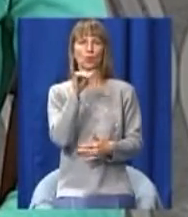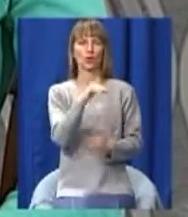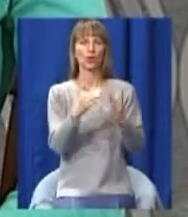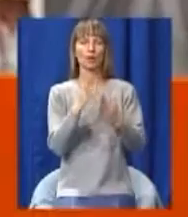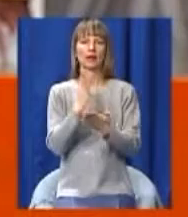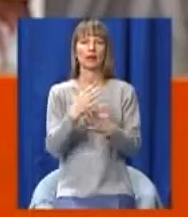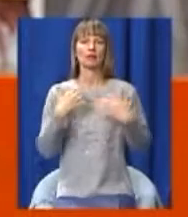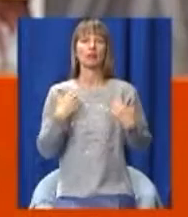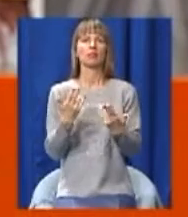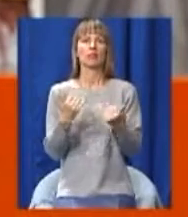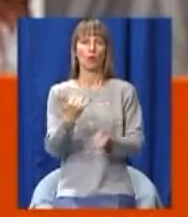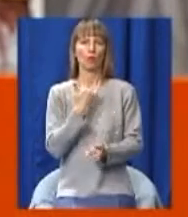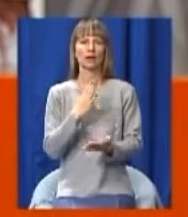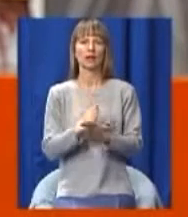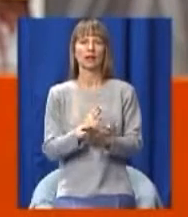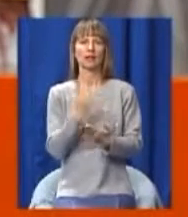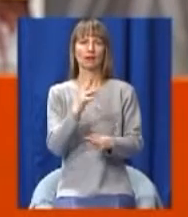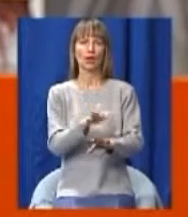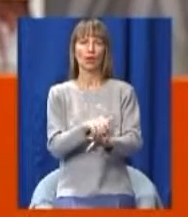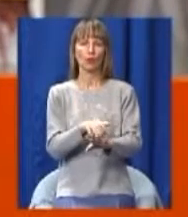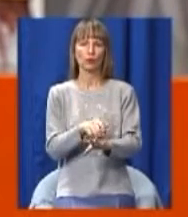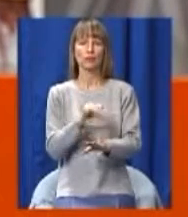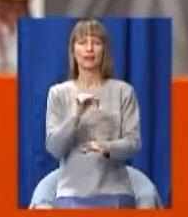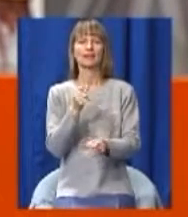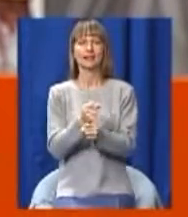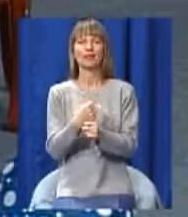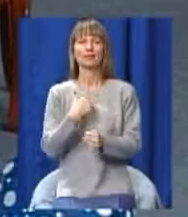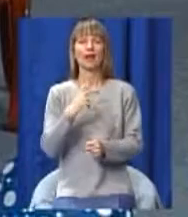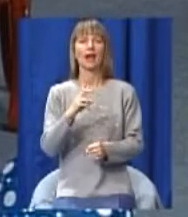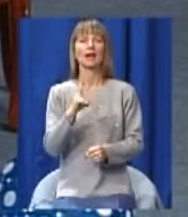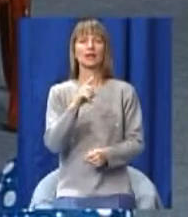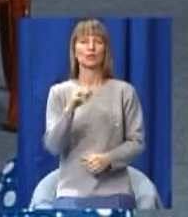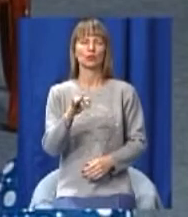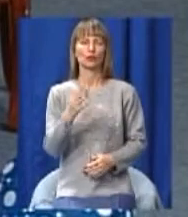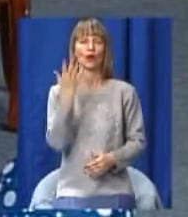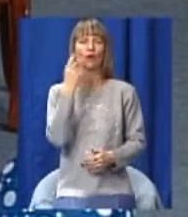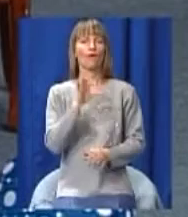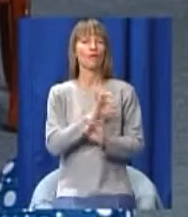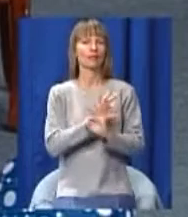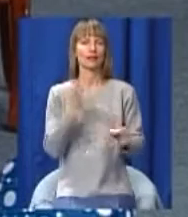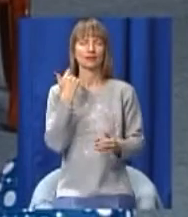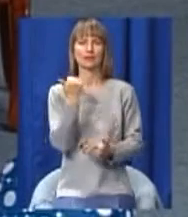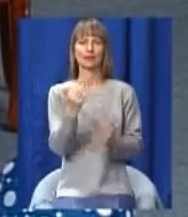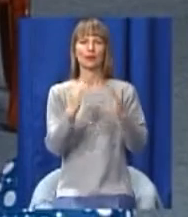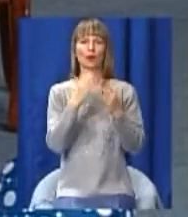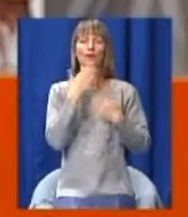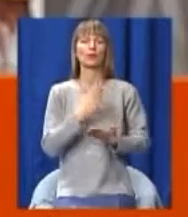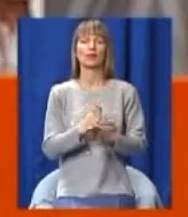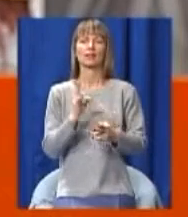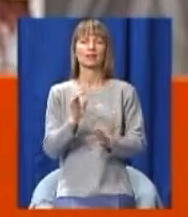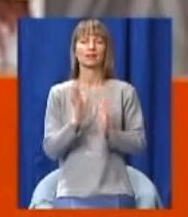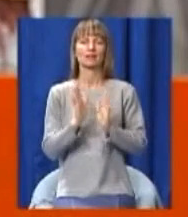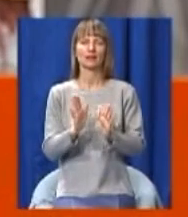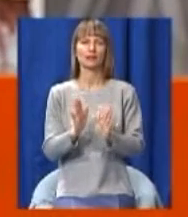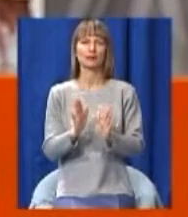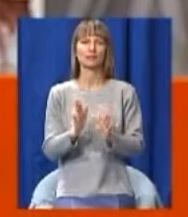тваринки? Так, у мене є два цуцика, і вони створюють мені екзотику. Це дуже класно, коли твої домашні улюбленці є не тільки,